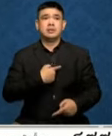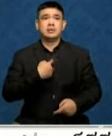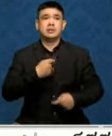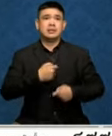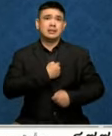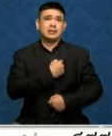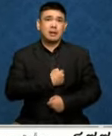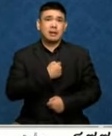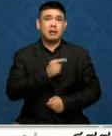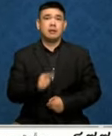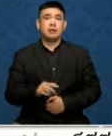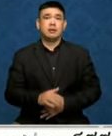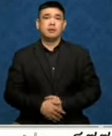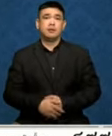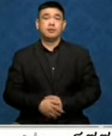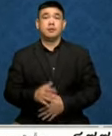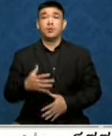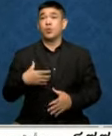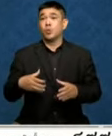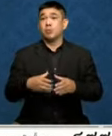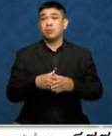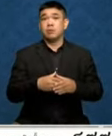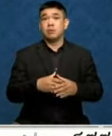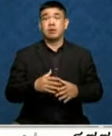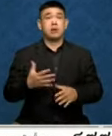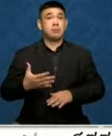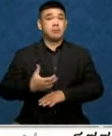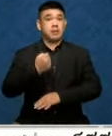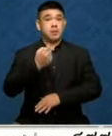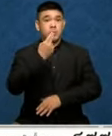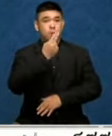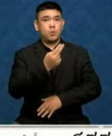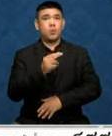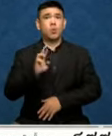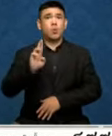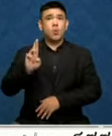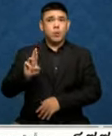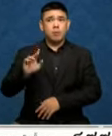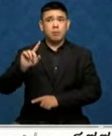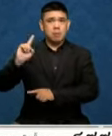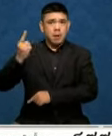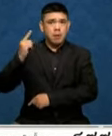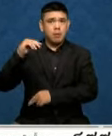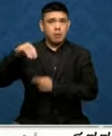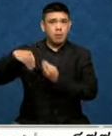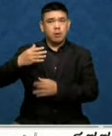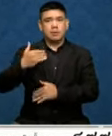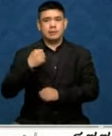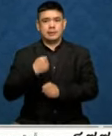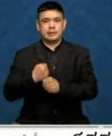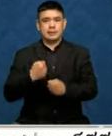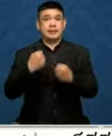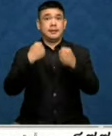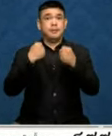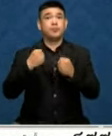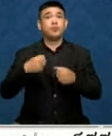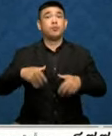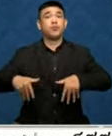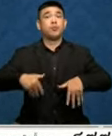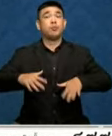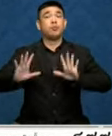ครับนักการเมืองที่เข้ามาบริหารประเทศนี่มีแต่ละเป็นรุ่นแต่ละรุ่นขึ้นมานี่มันจะสร้างความเข้มแข็งให้